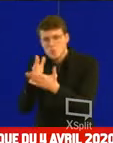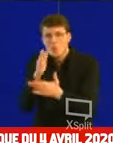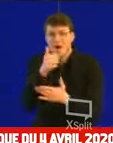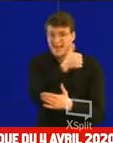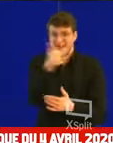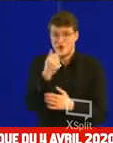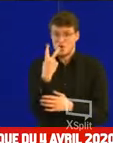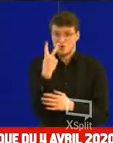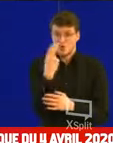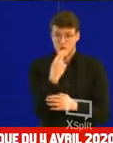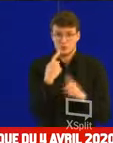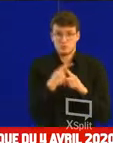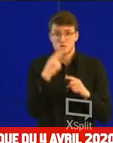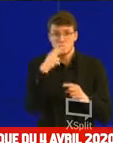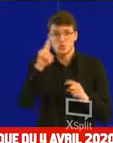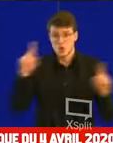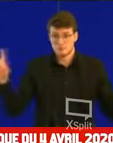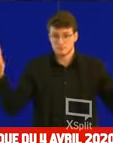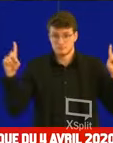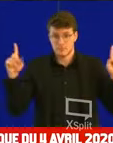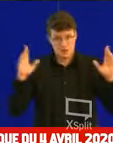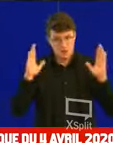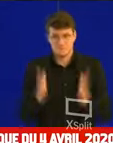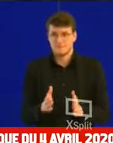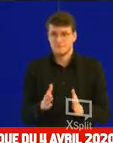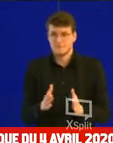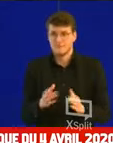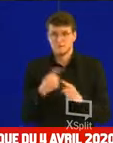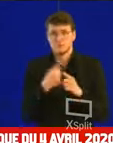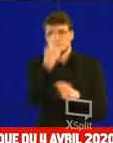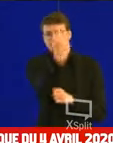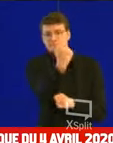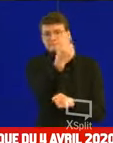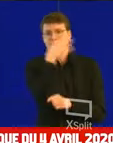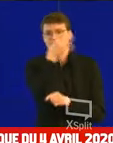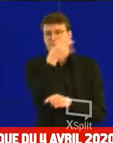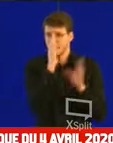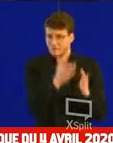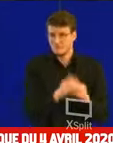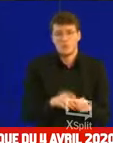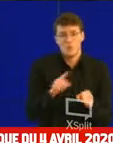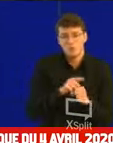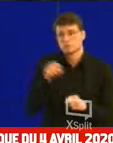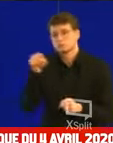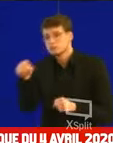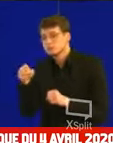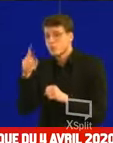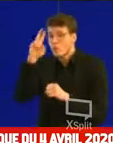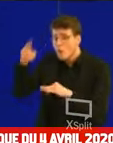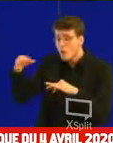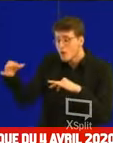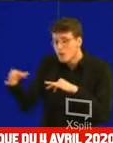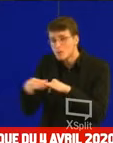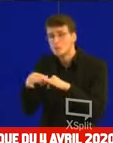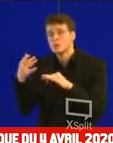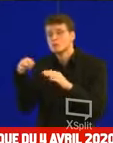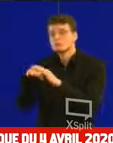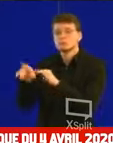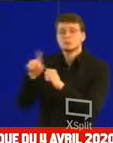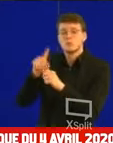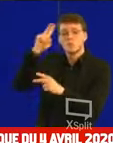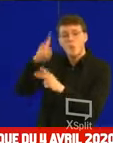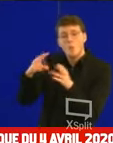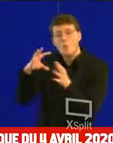indiqué erik meijaard respectée avec une coque d'organes une envie d'être maman